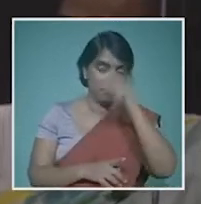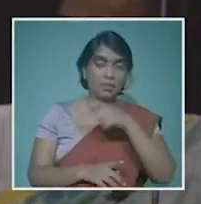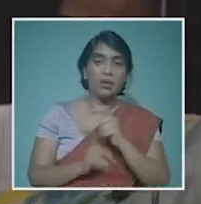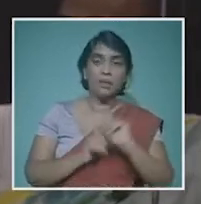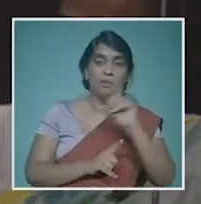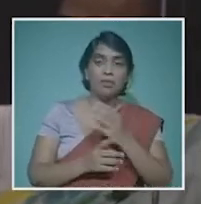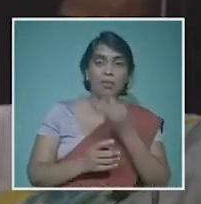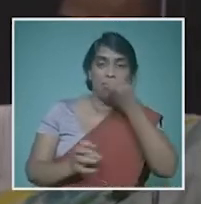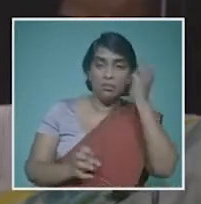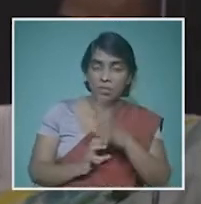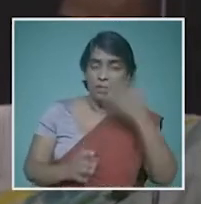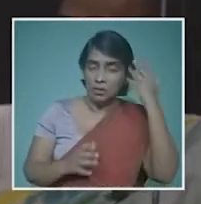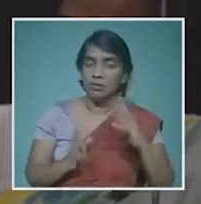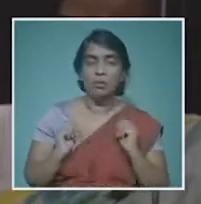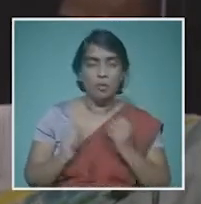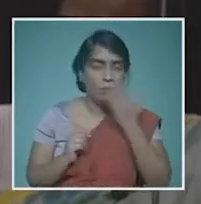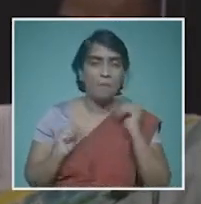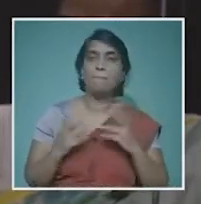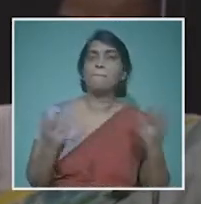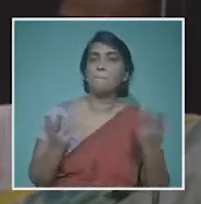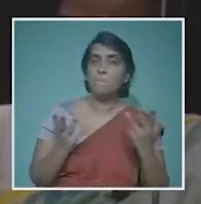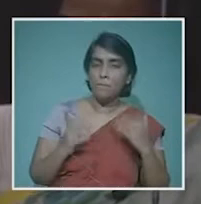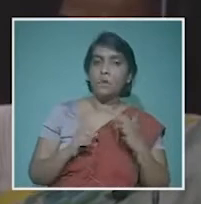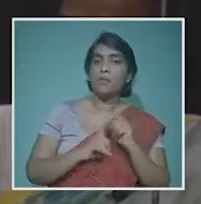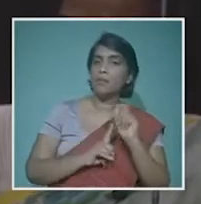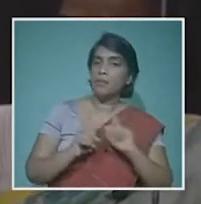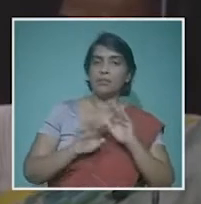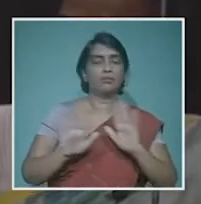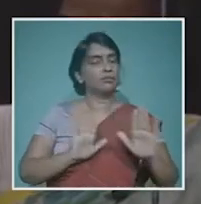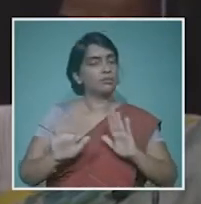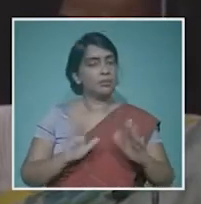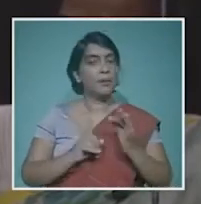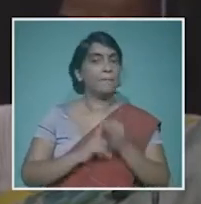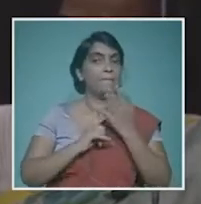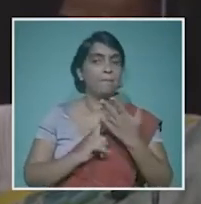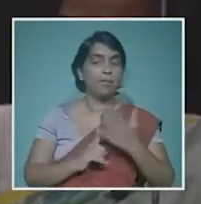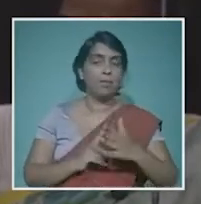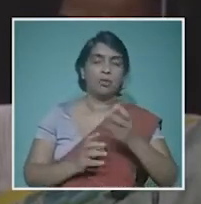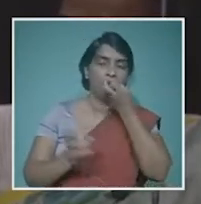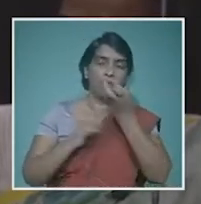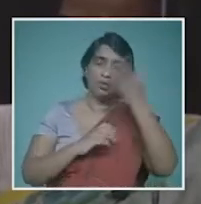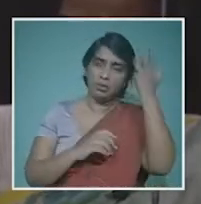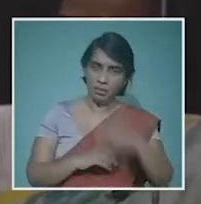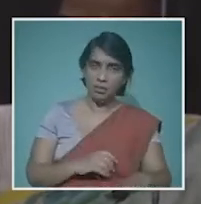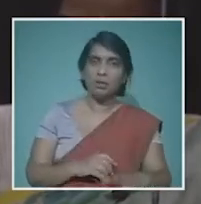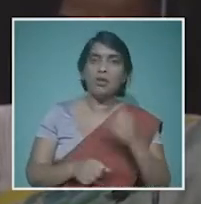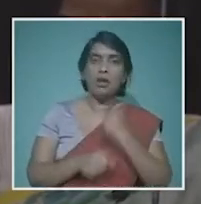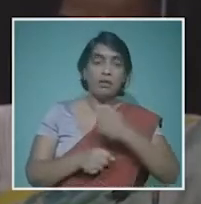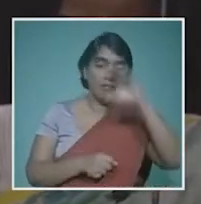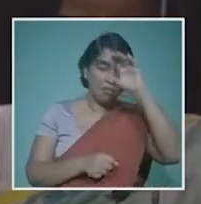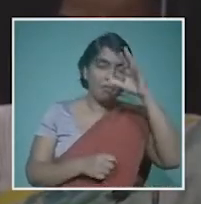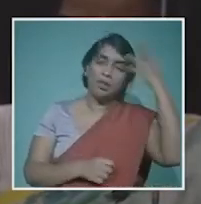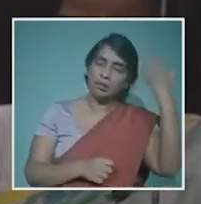ගහලා මරා ගන්න බැරුවා බැරි වුණා. හැබැයි කුමාරියතුමා පාලනය කරා. ප්‍රේමදාස මහත්තයා මරලම දැම්මා. ගාමිණී දිසානායක